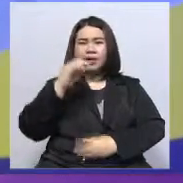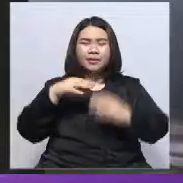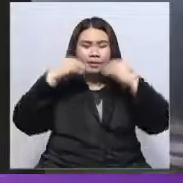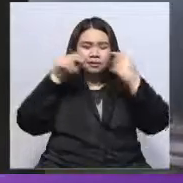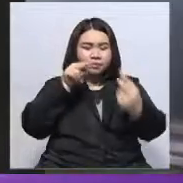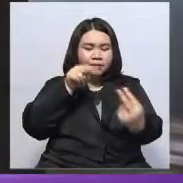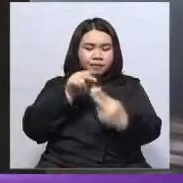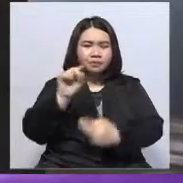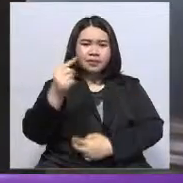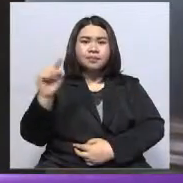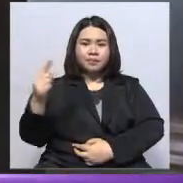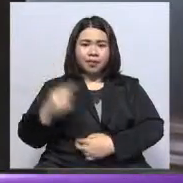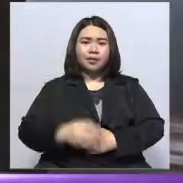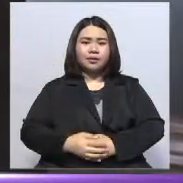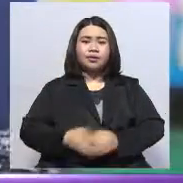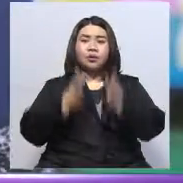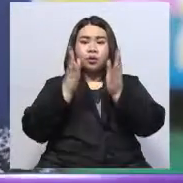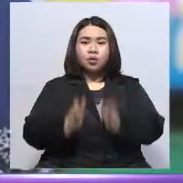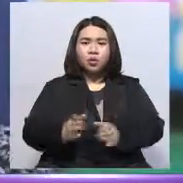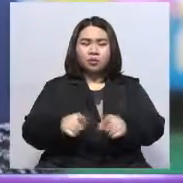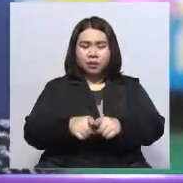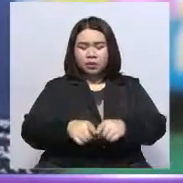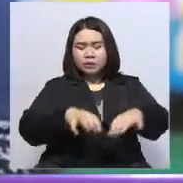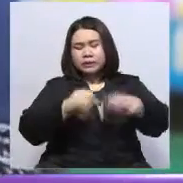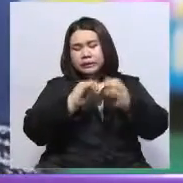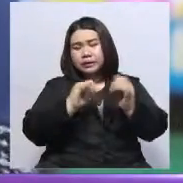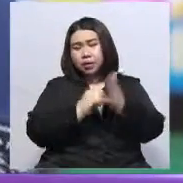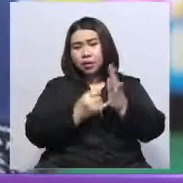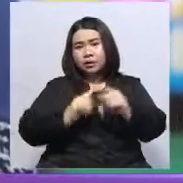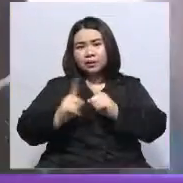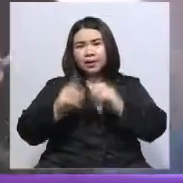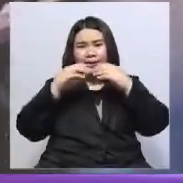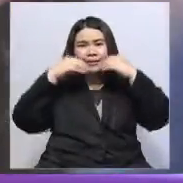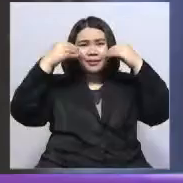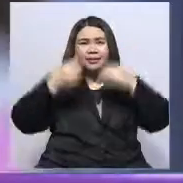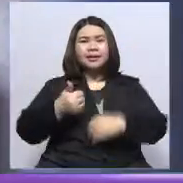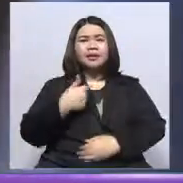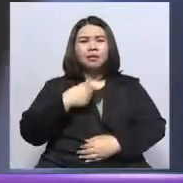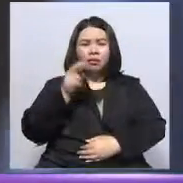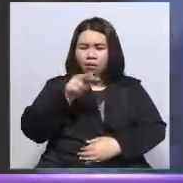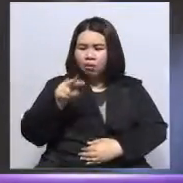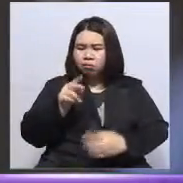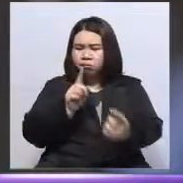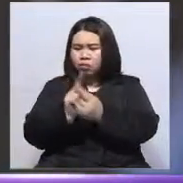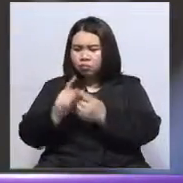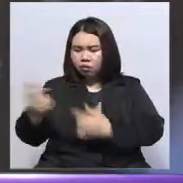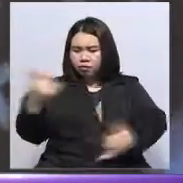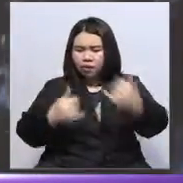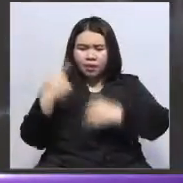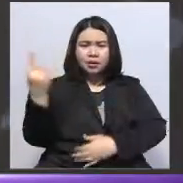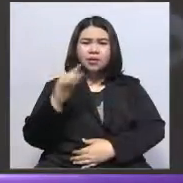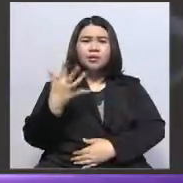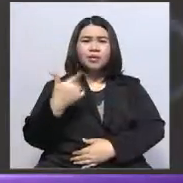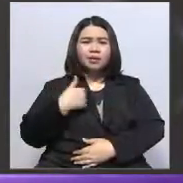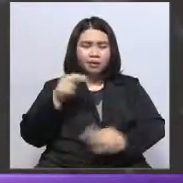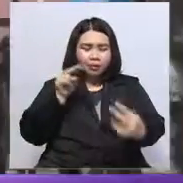ใหม่รอยยิ้มของคนที่เมืองรองที่เป็นเจ้าบ้านเองก็จะมีรอยยิ้มมากขึ้นเพราะเขาบอกว่าฉันก็ไม่ค่อยเห็นใครมาบ้านฉันเท่าไหร่เลยเห็นพวกเธอม